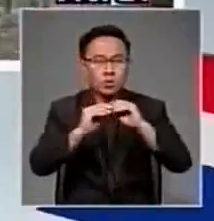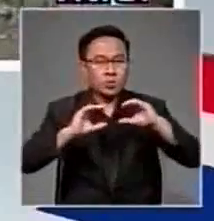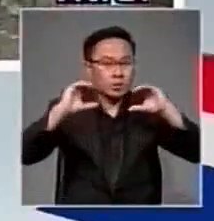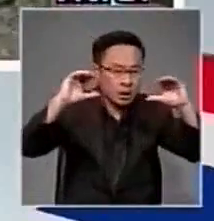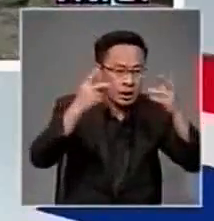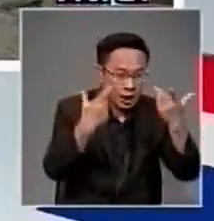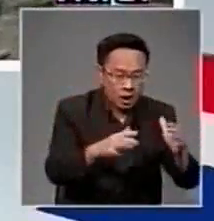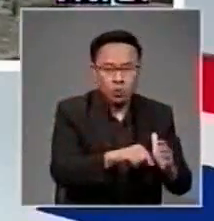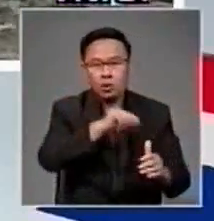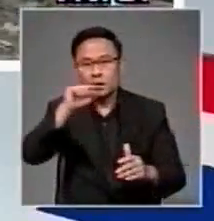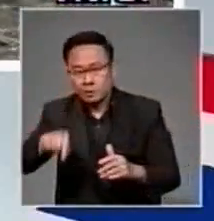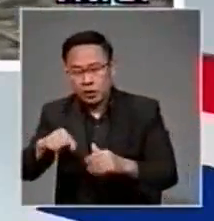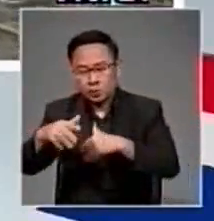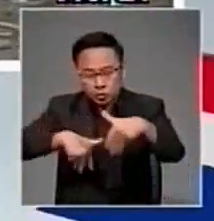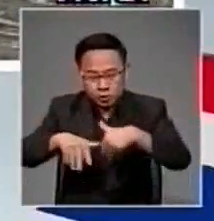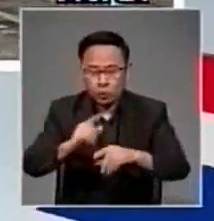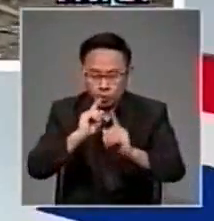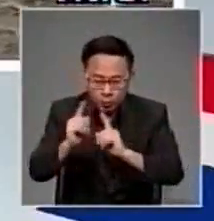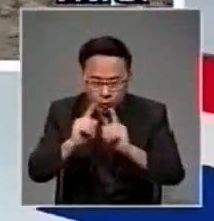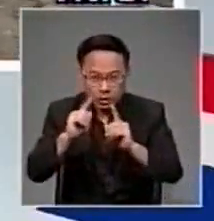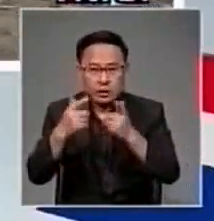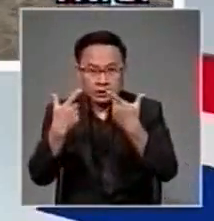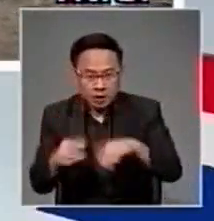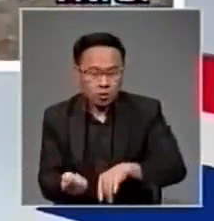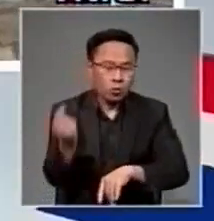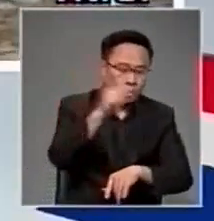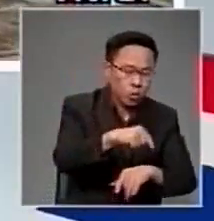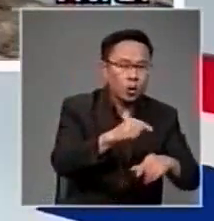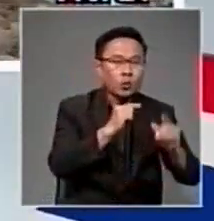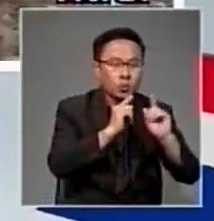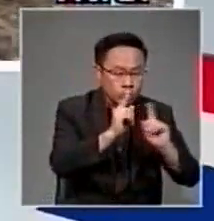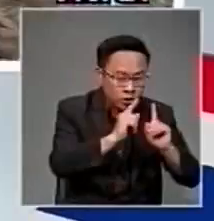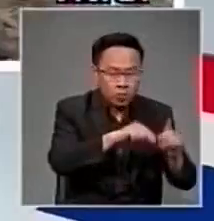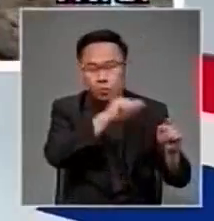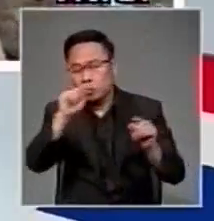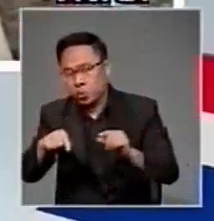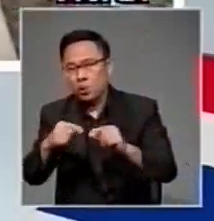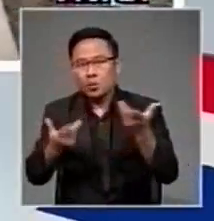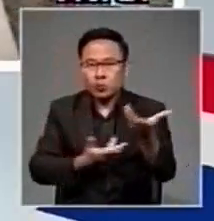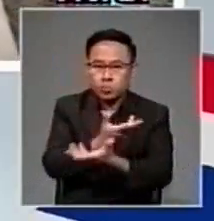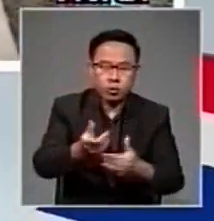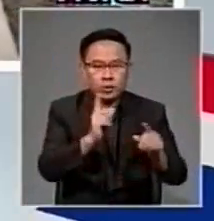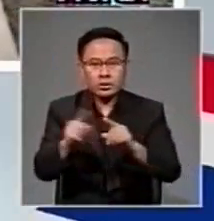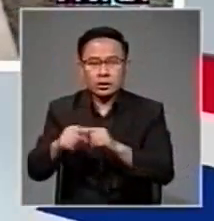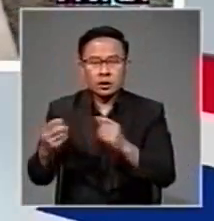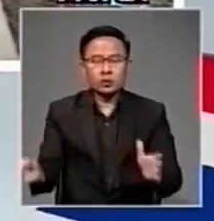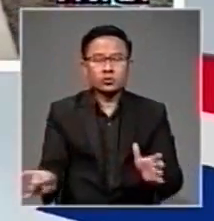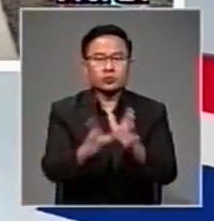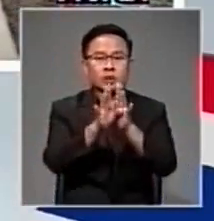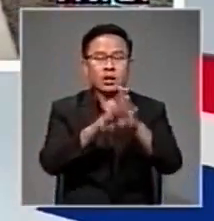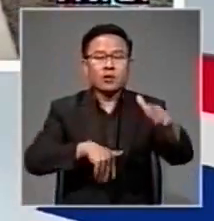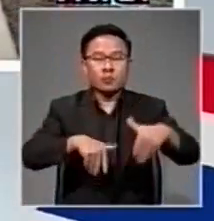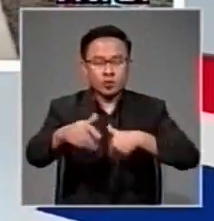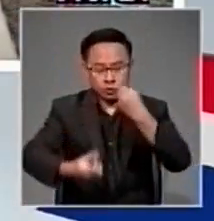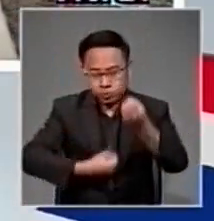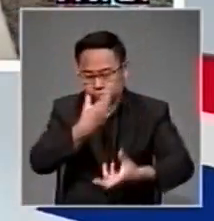างหนักต้องไปประชุมต้องมาชี้แจงให้กับสมาชิกให้เข้าใจในการรื้อถอนว่าเราจะได้อะไรในส่วนไหนเสียต